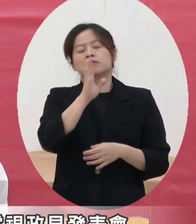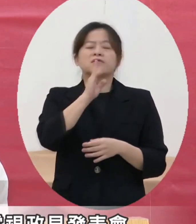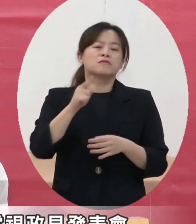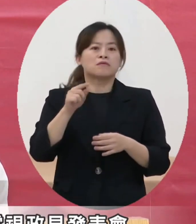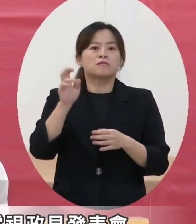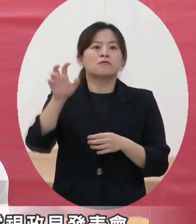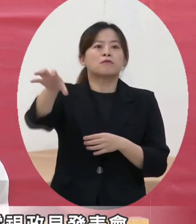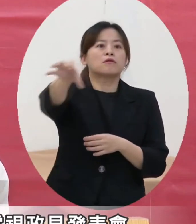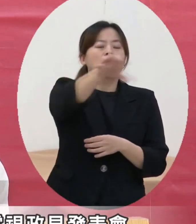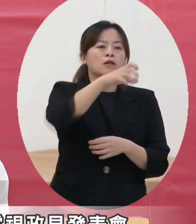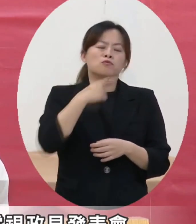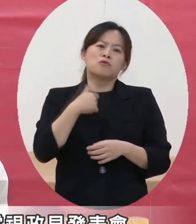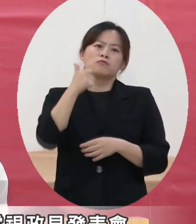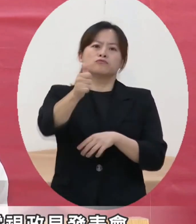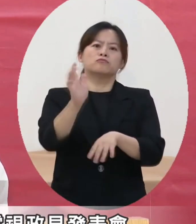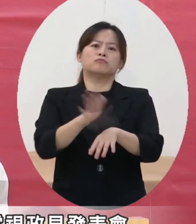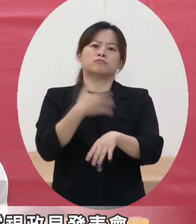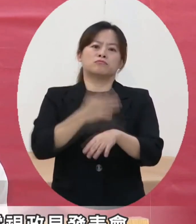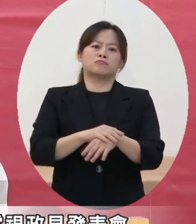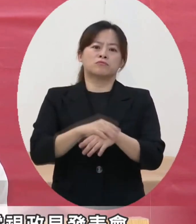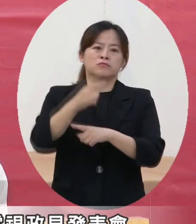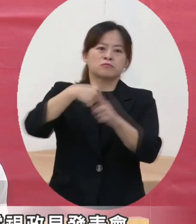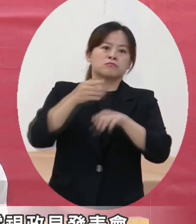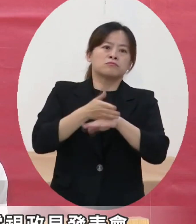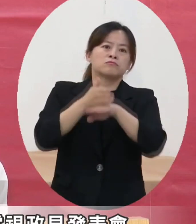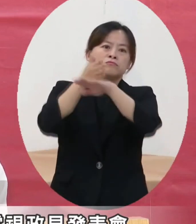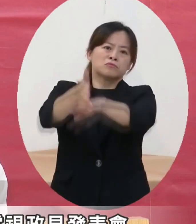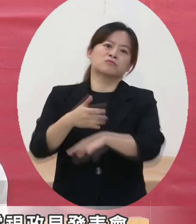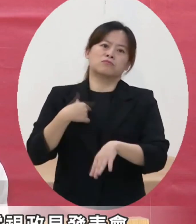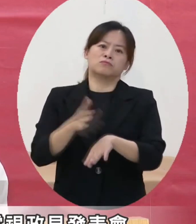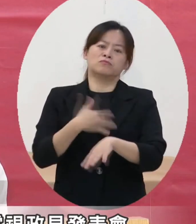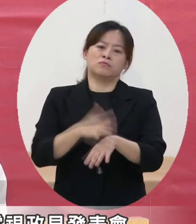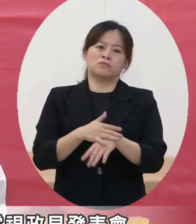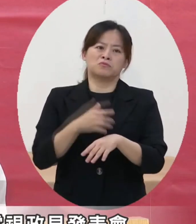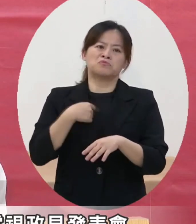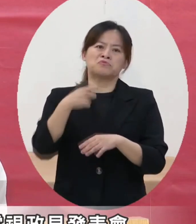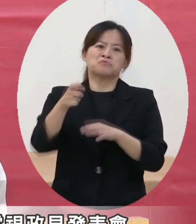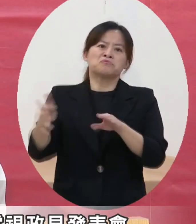经的地方我根本不会去用接驳车坐到那边去，我也不太